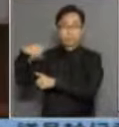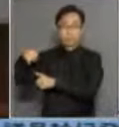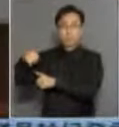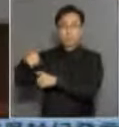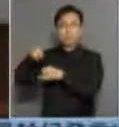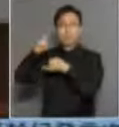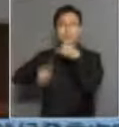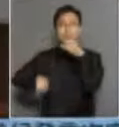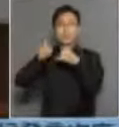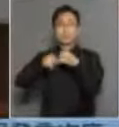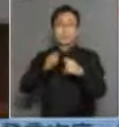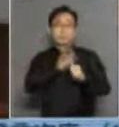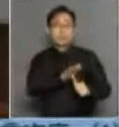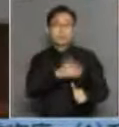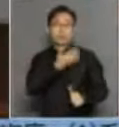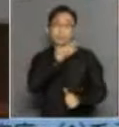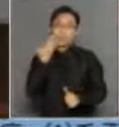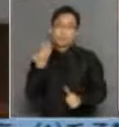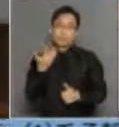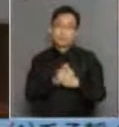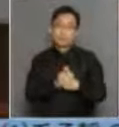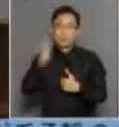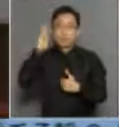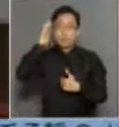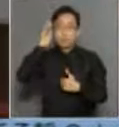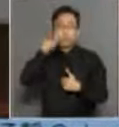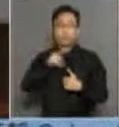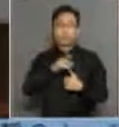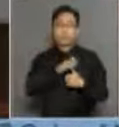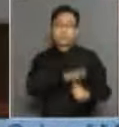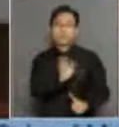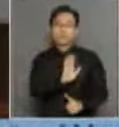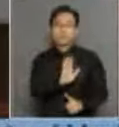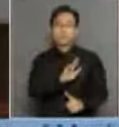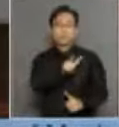場就會好悲慘。我啊唔想個下場悲慘，所以最好佢就收工。